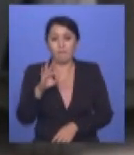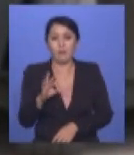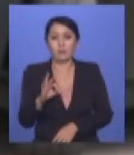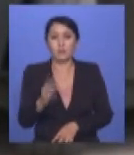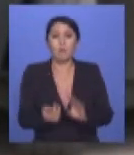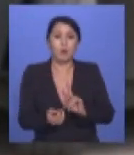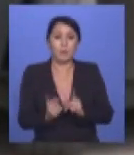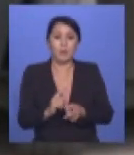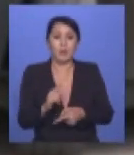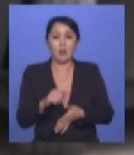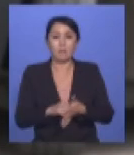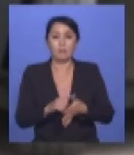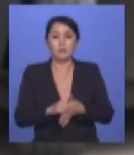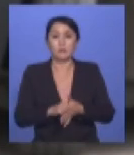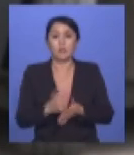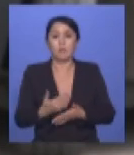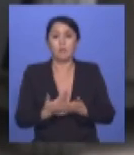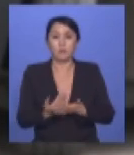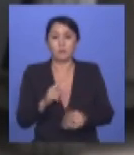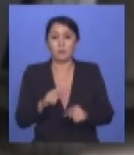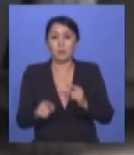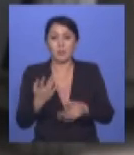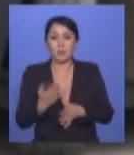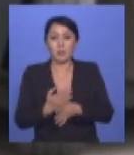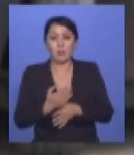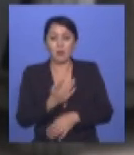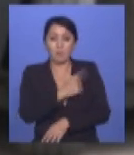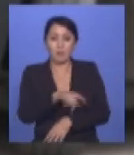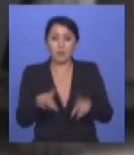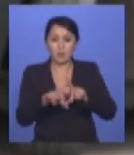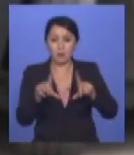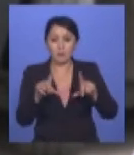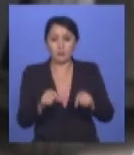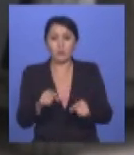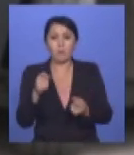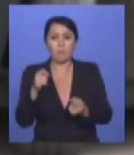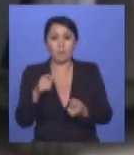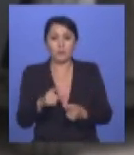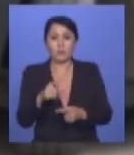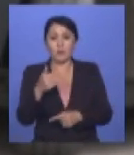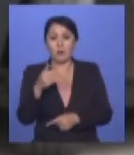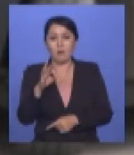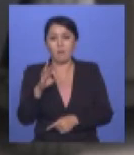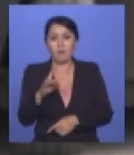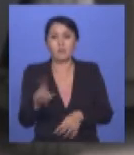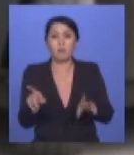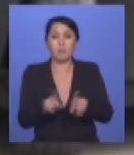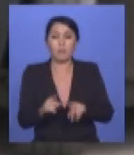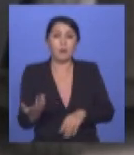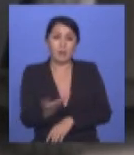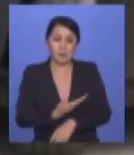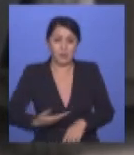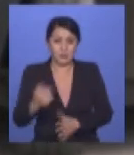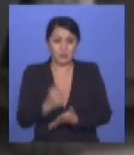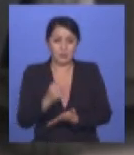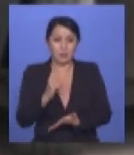фельдшерлер олардың орнын баса алады. Себебі біз ұсынатын шұғыл медициналық көмек медициналық стандарттар бойынша дәрігер үшін де фельдшер үшін де бірдей.